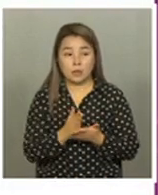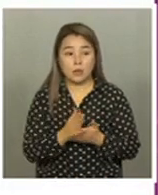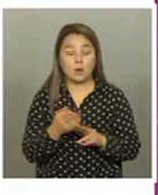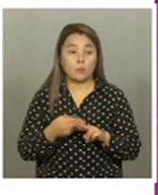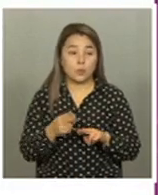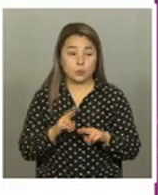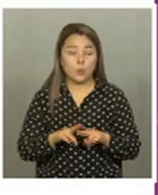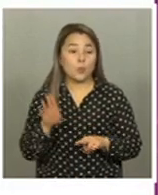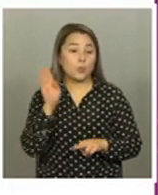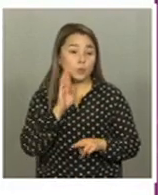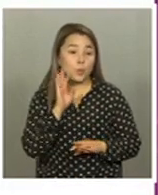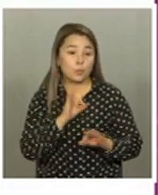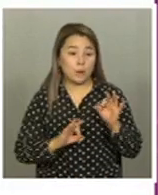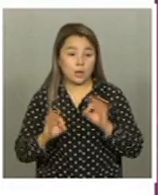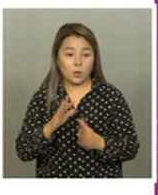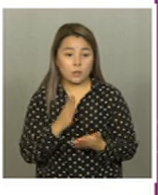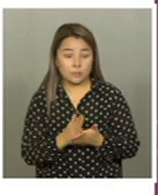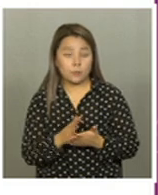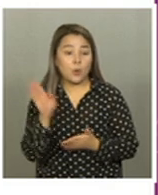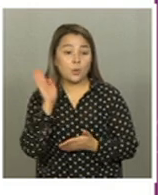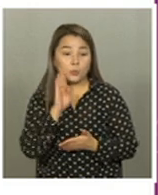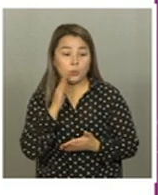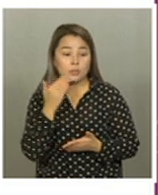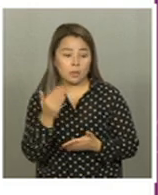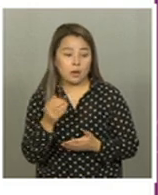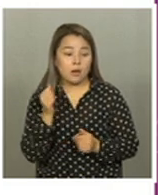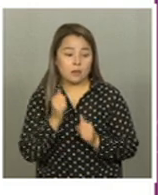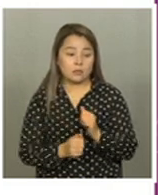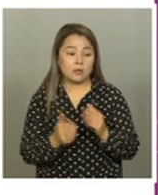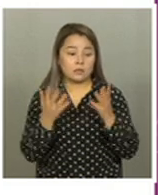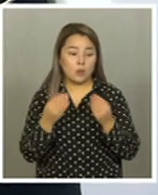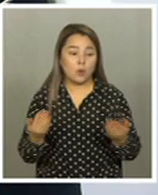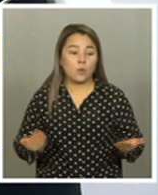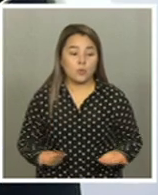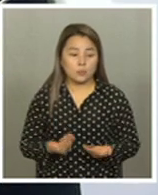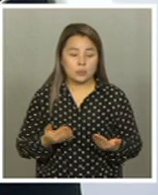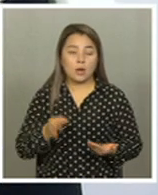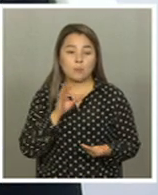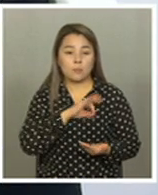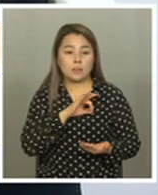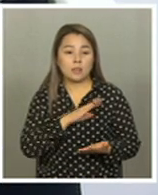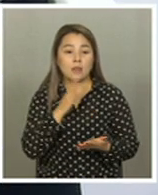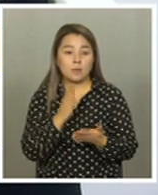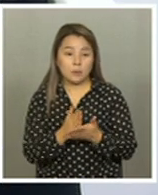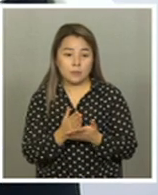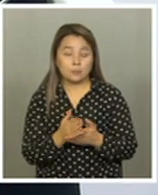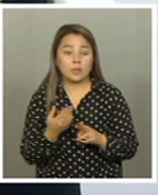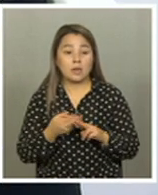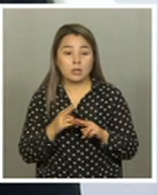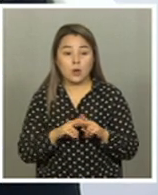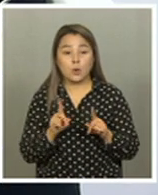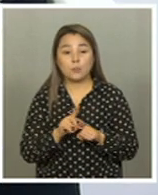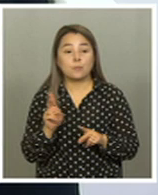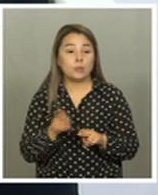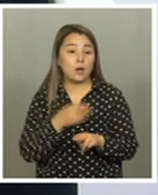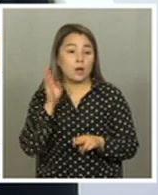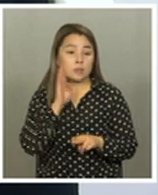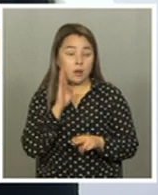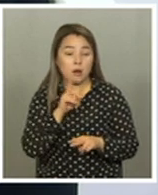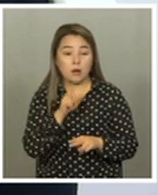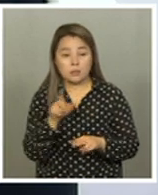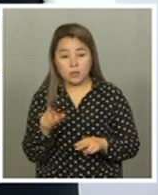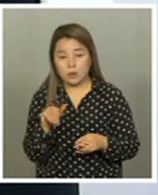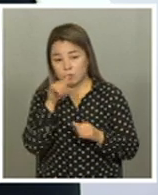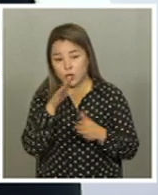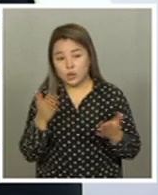су молекуласы. Суды біз күнделікті өмірде пайдаланамыз. Және сусыз адамның тіршілігі